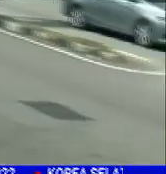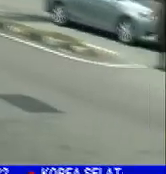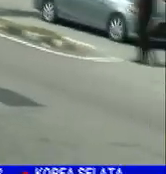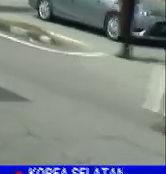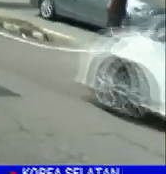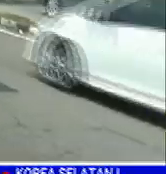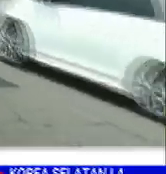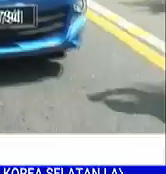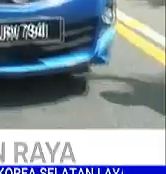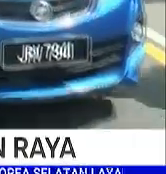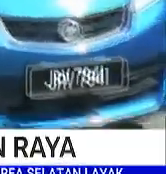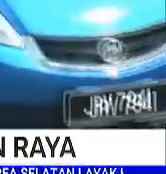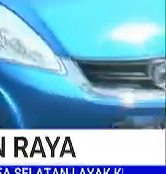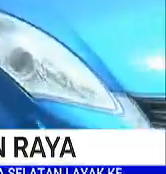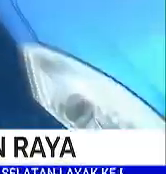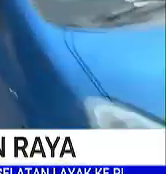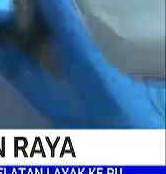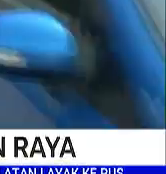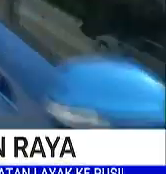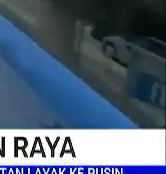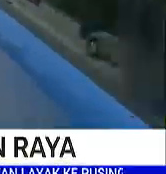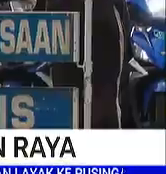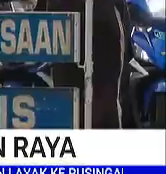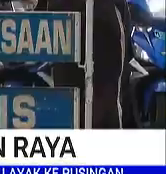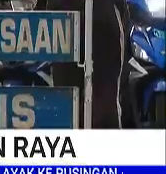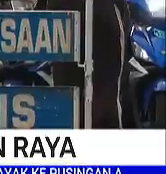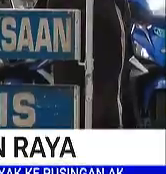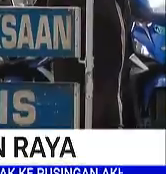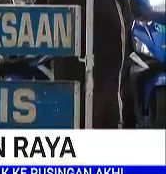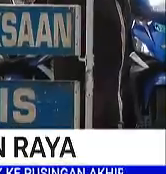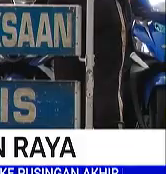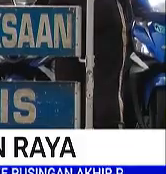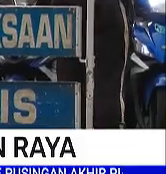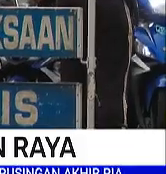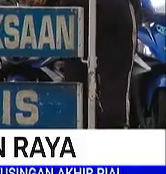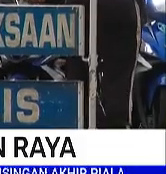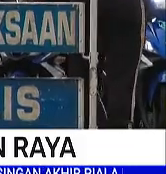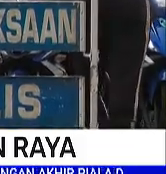Ingkar peraturan lalu lintas, penguatkuasaan Ops Selamat 17 dipertingkat.